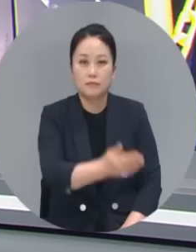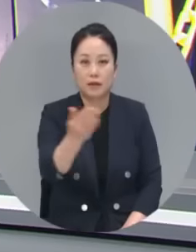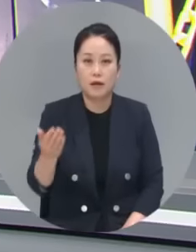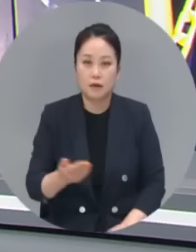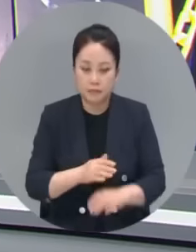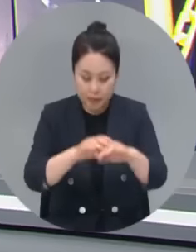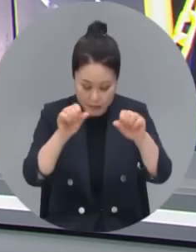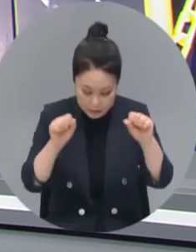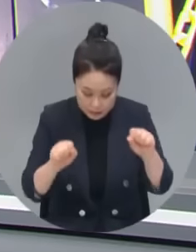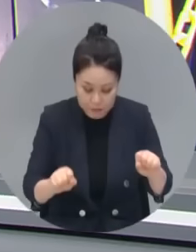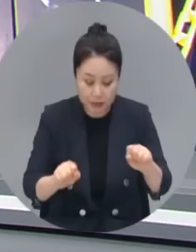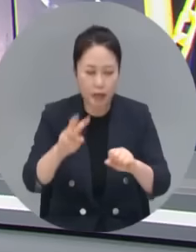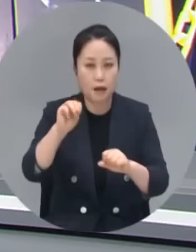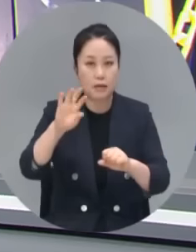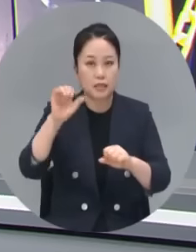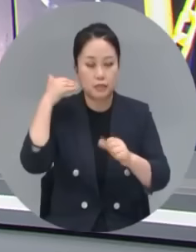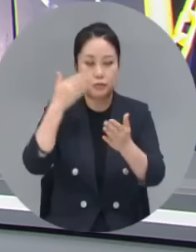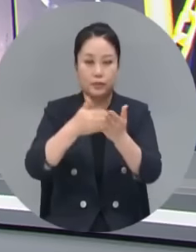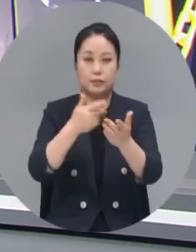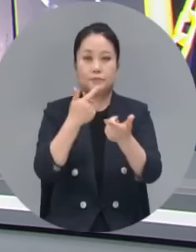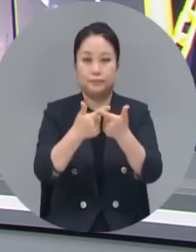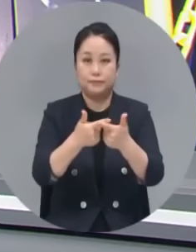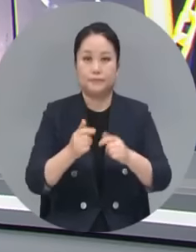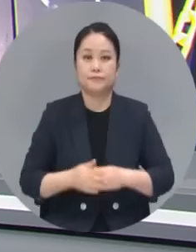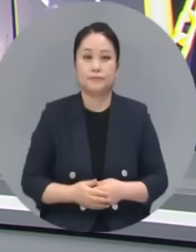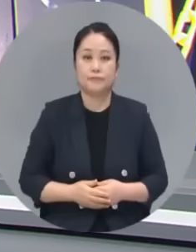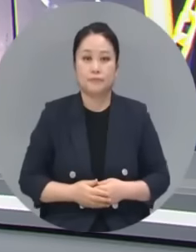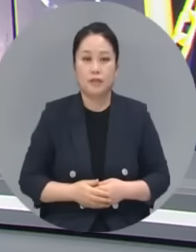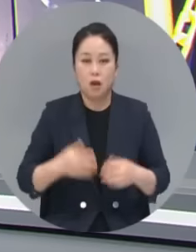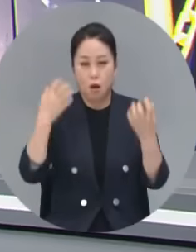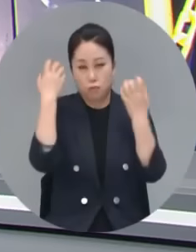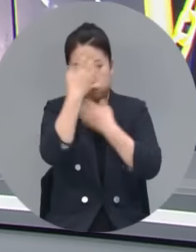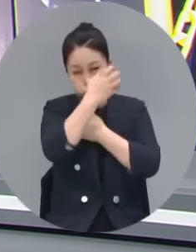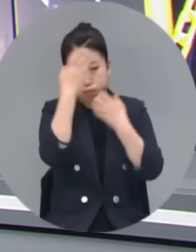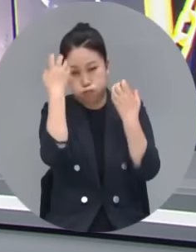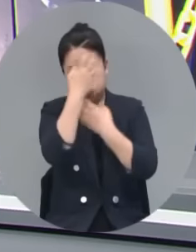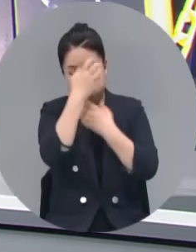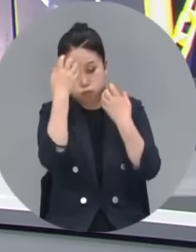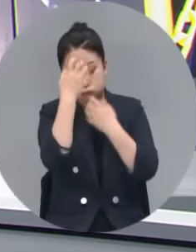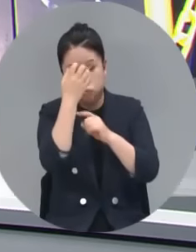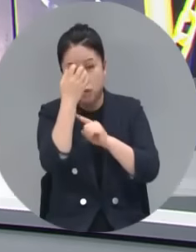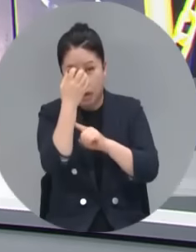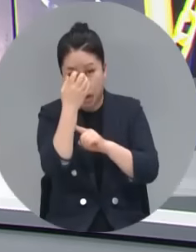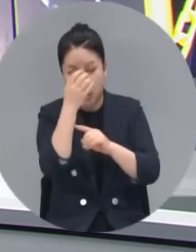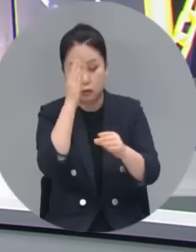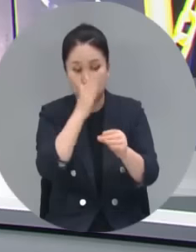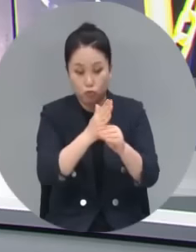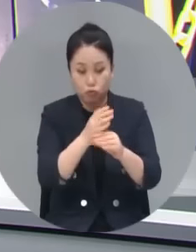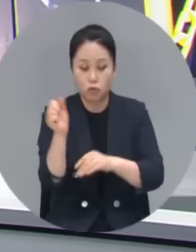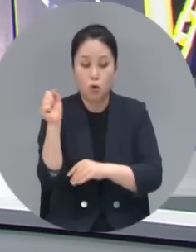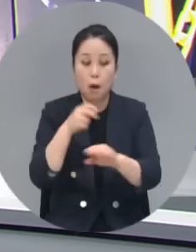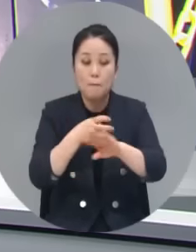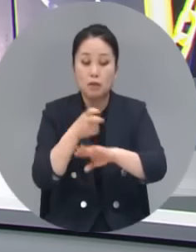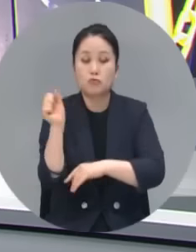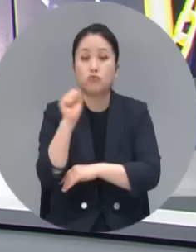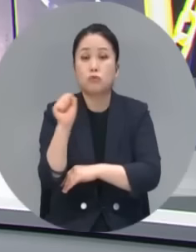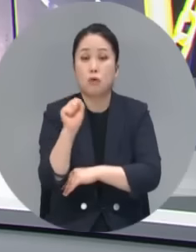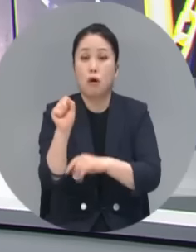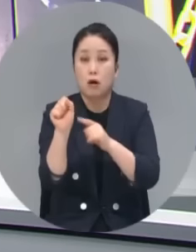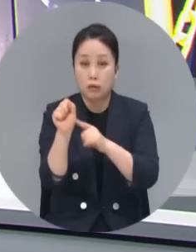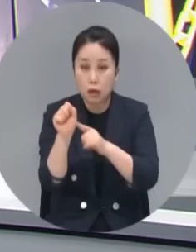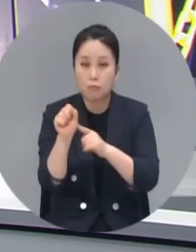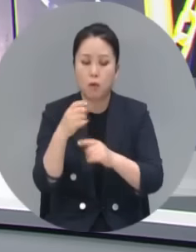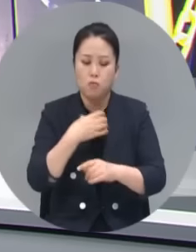네, 시청자 여러분 안녕하십니까. MBC 뉴스데스크 부산입니다. 만취 상태에서 운전대를 잡은 버스기사가